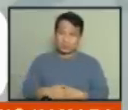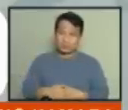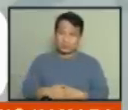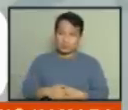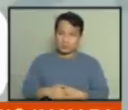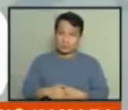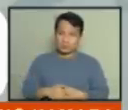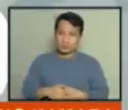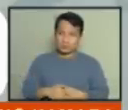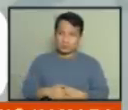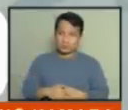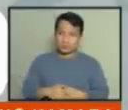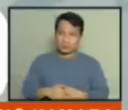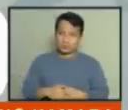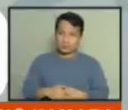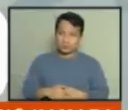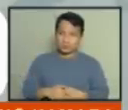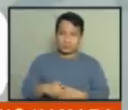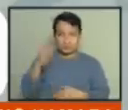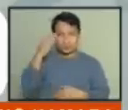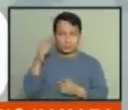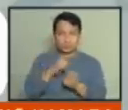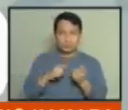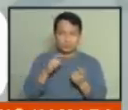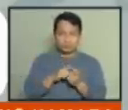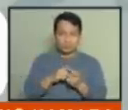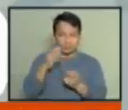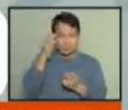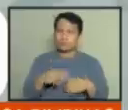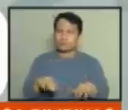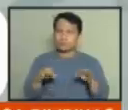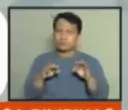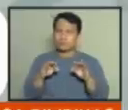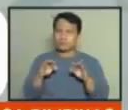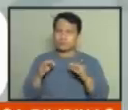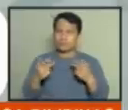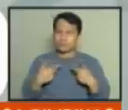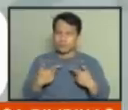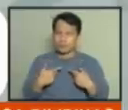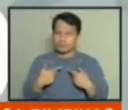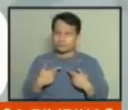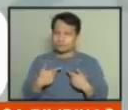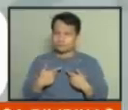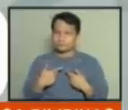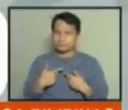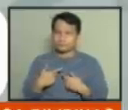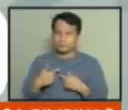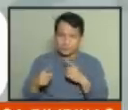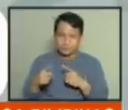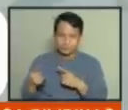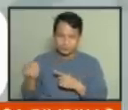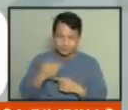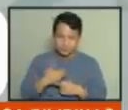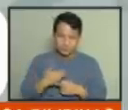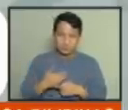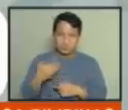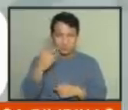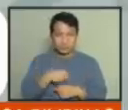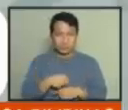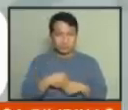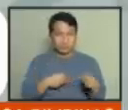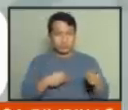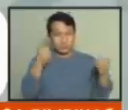likod nito? Hindi ko po exactly kilala, pero kasi meron kaming mga nakakausap na po na magaganda po